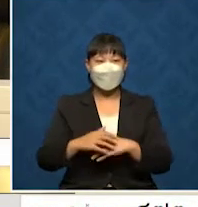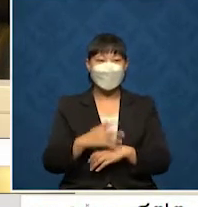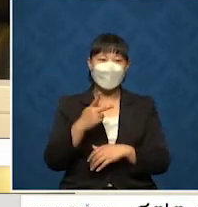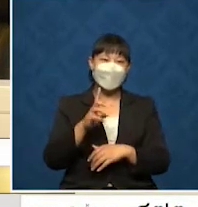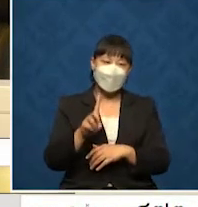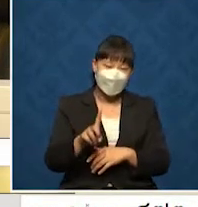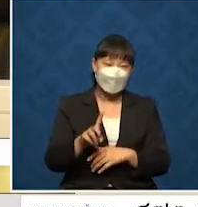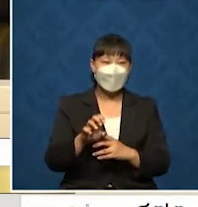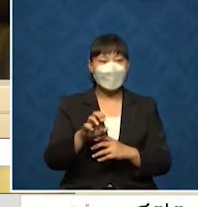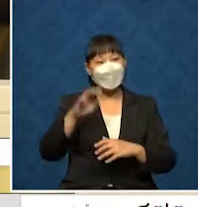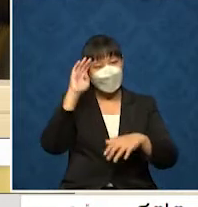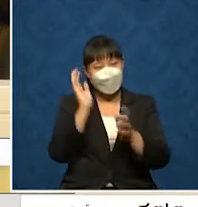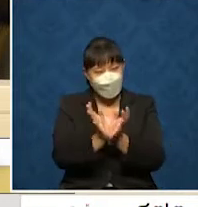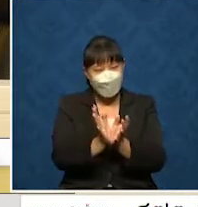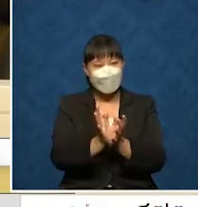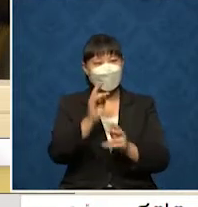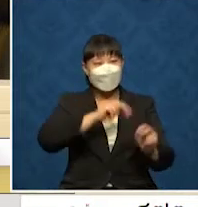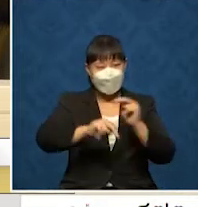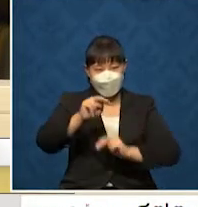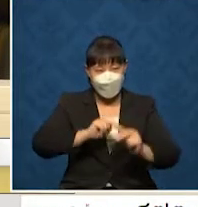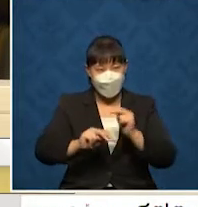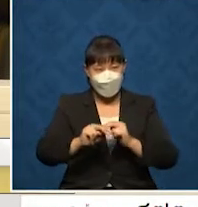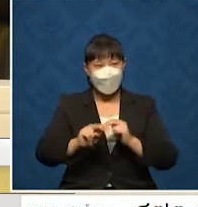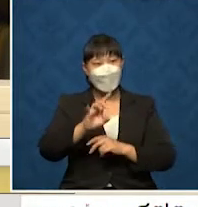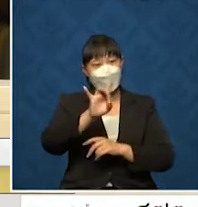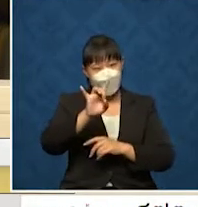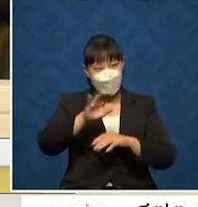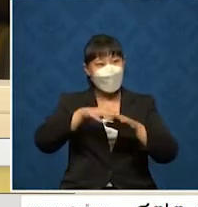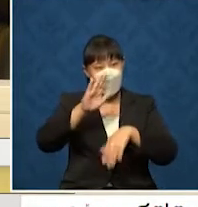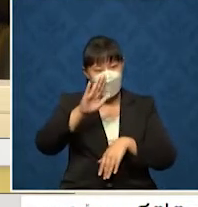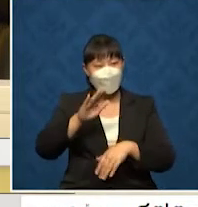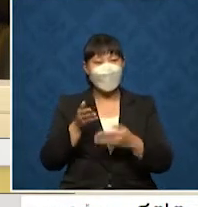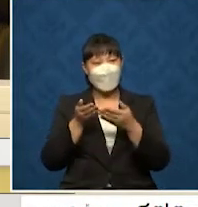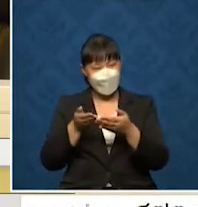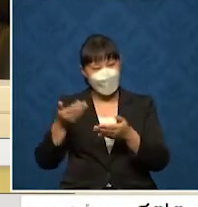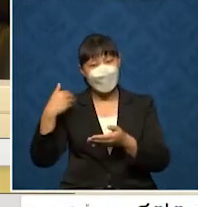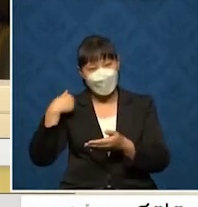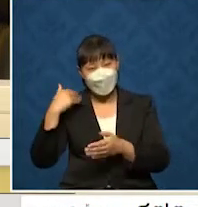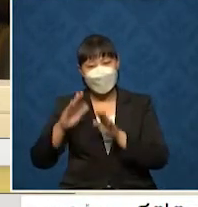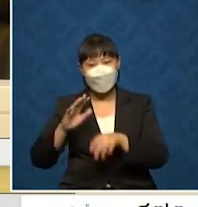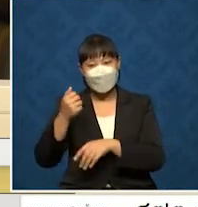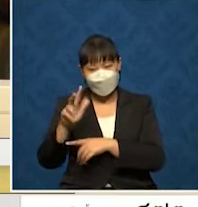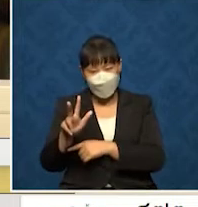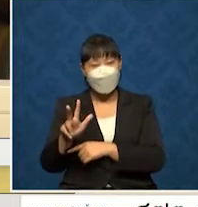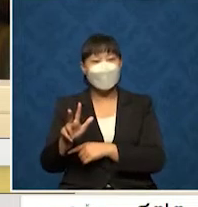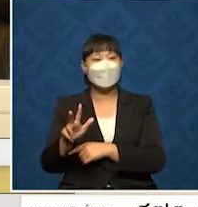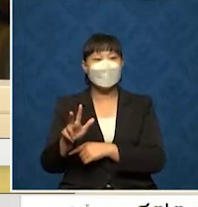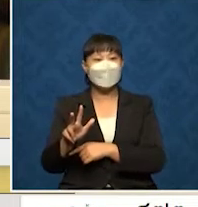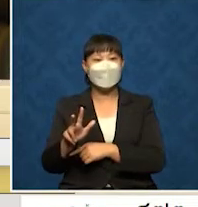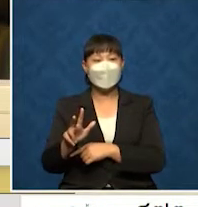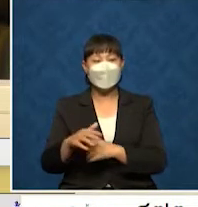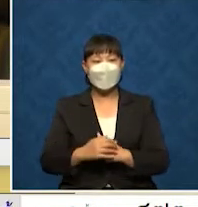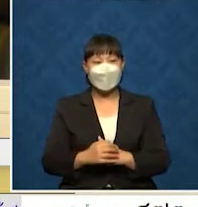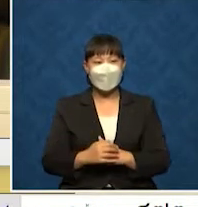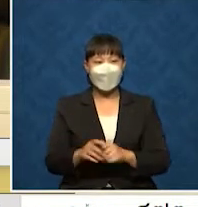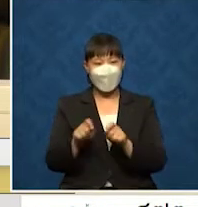ได้ร้อยกว่าคดีในระยะเวลาสั้นๆและทางเรืออีก13คดีและตั้ง